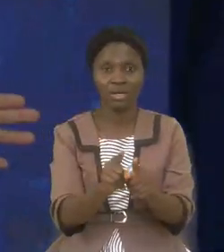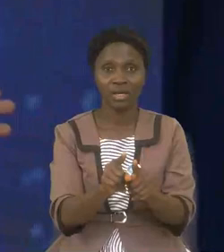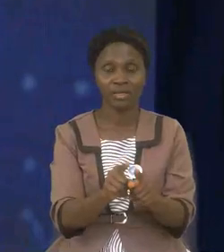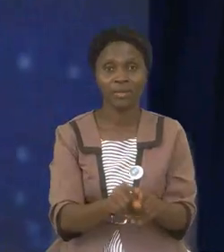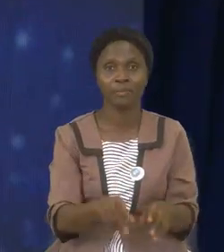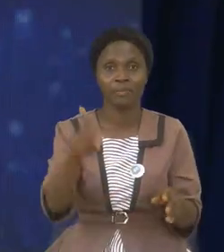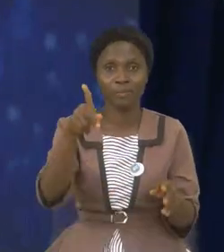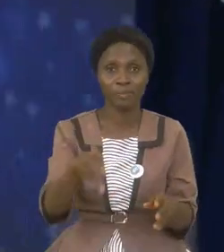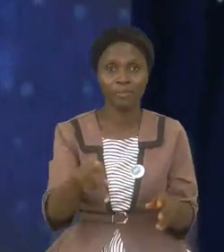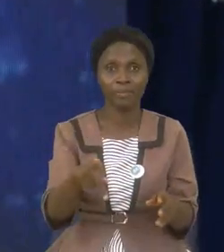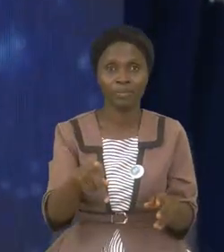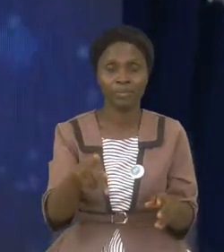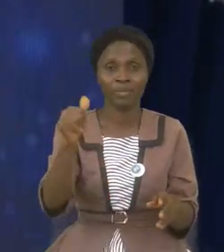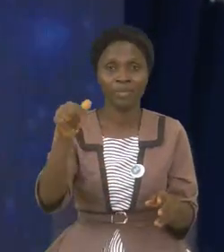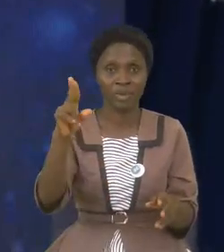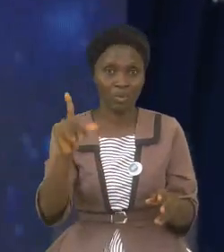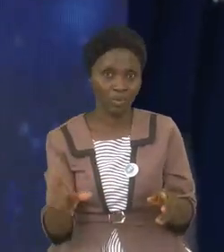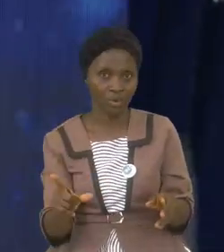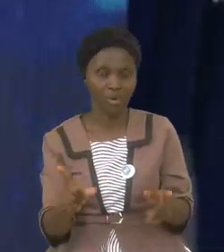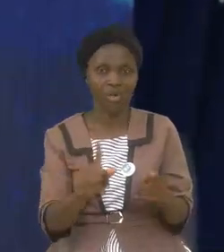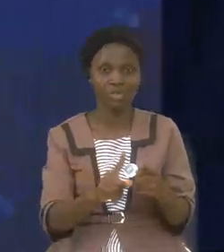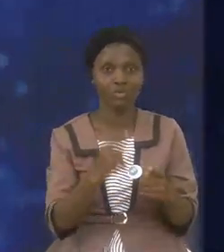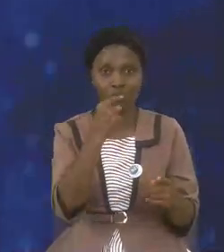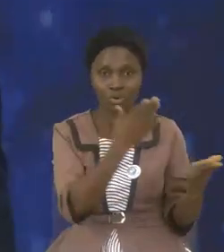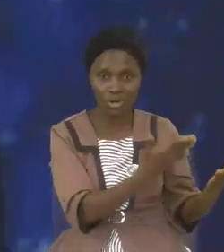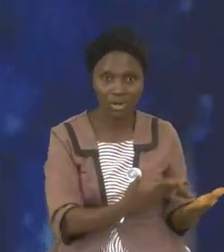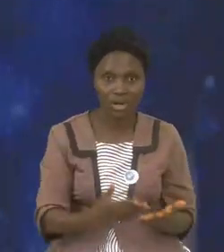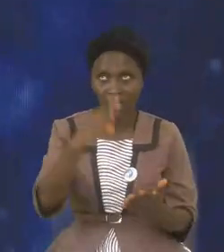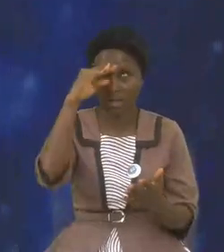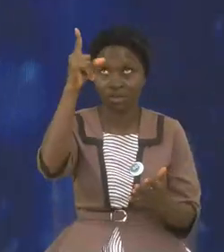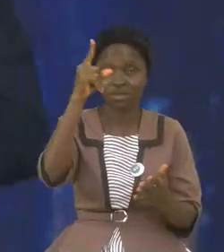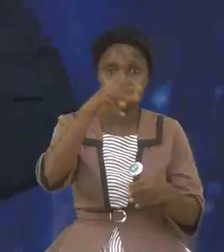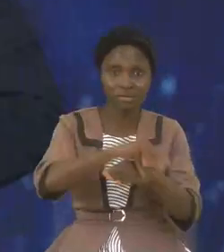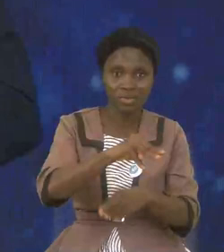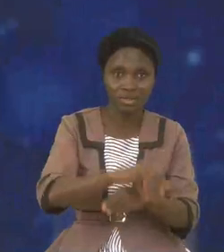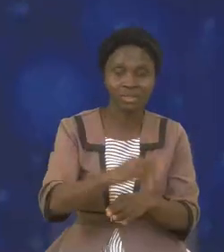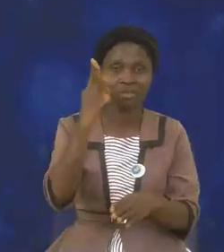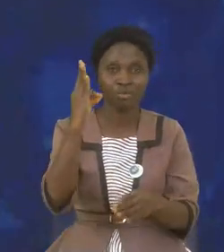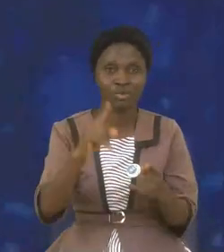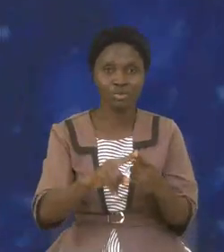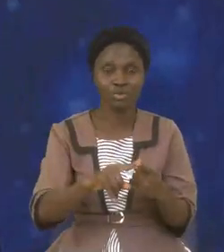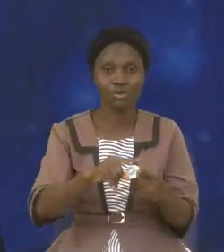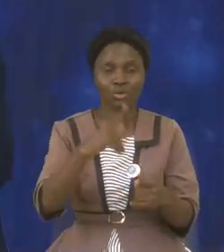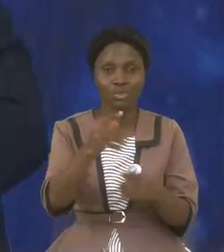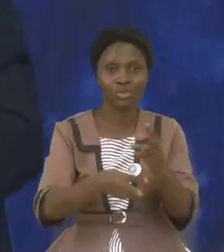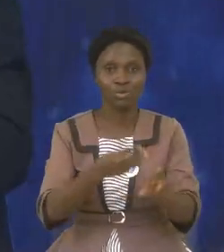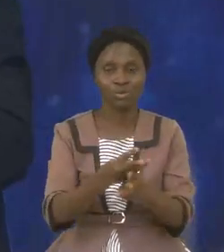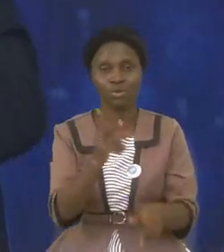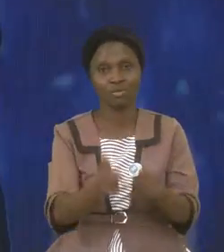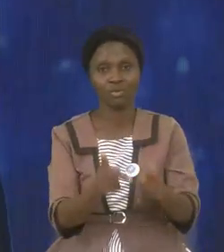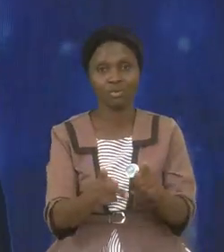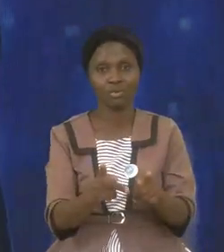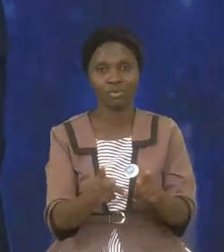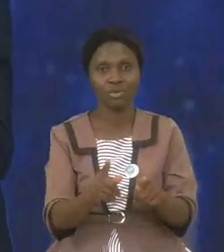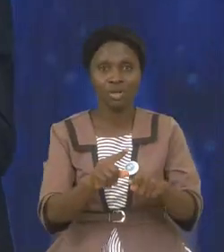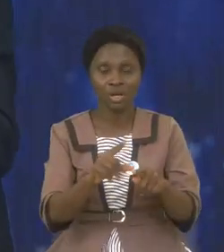à Jean et Jacques. Parce que Jean les a nommés pour être apôtres, pour porter son